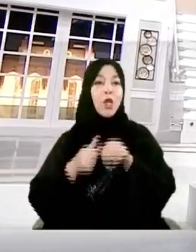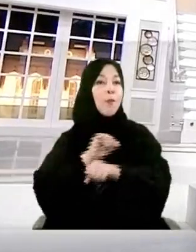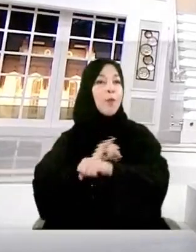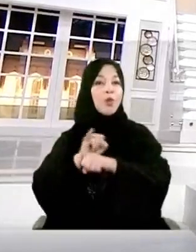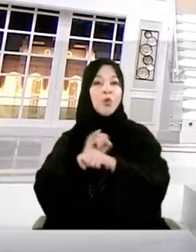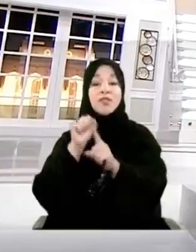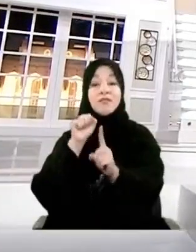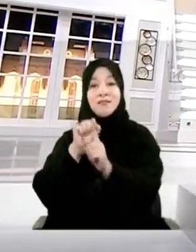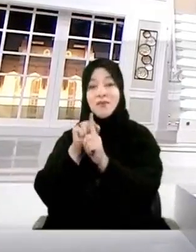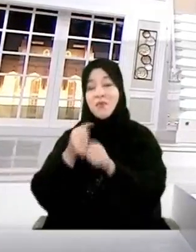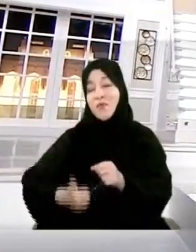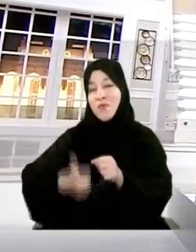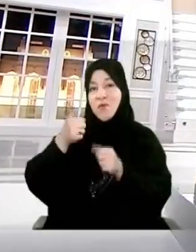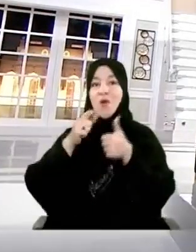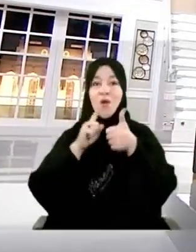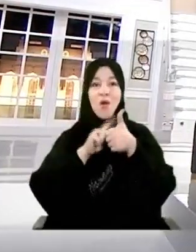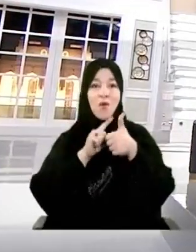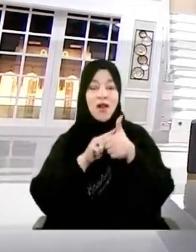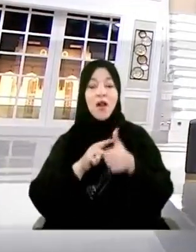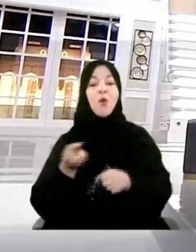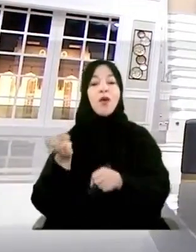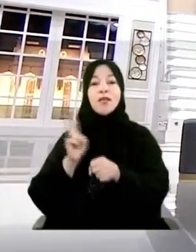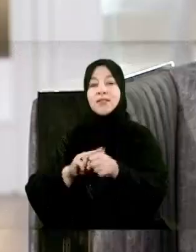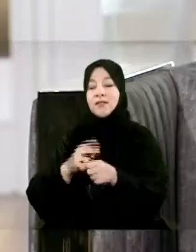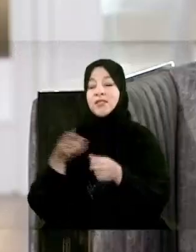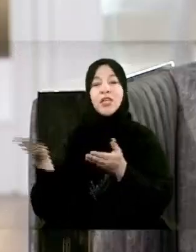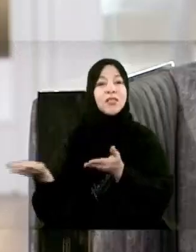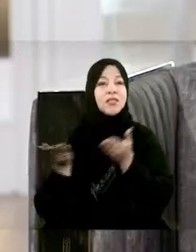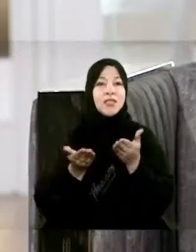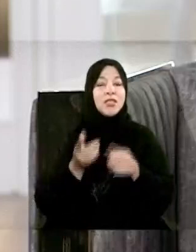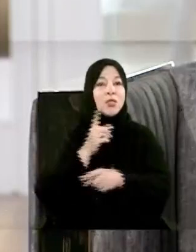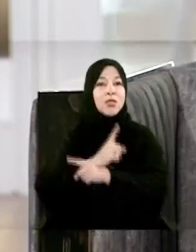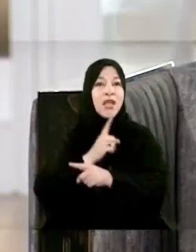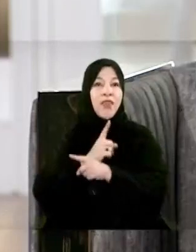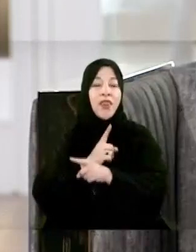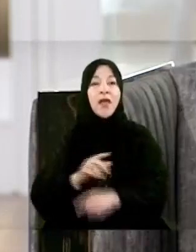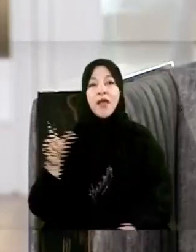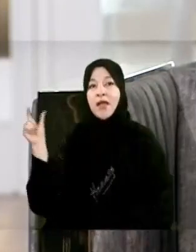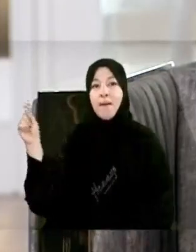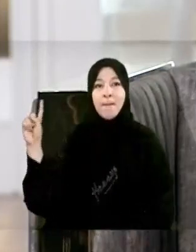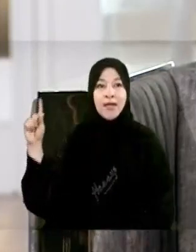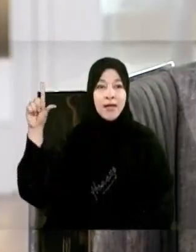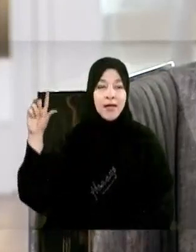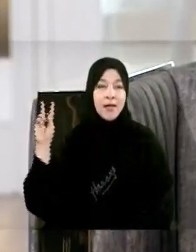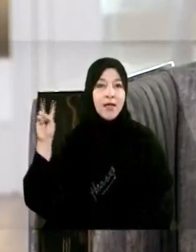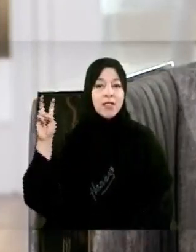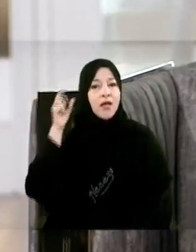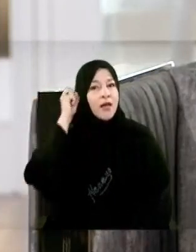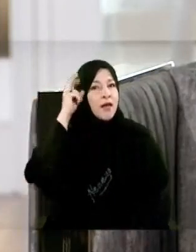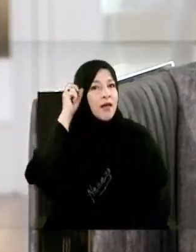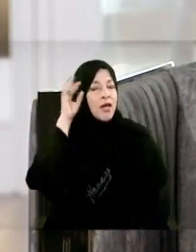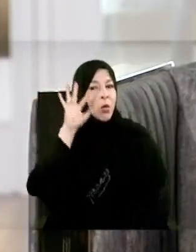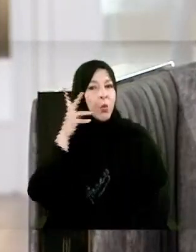مشروعك الحائز على المركز الأول. نعود لك أستاذ نبيل، وتحدثنا عن تفاصيل هذه المسابقة والفكرة التي ارتأيتم